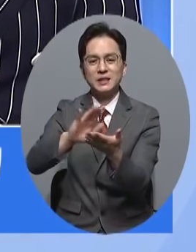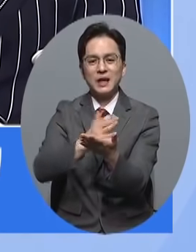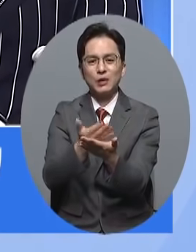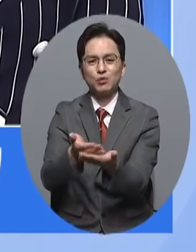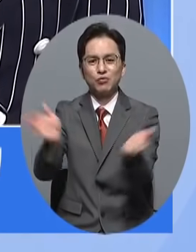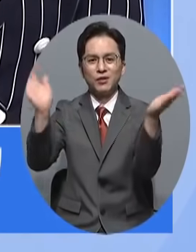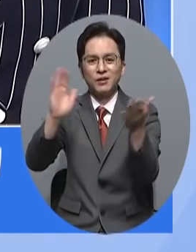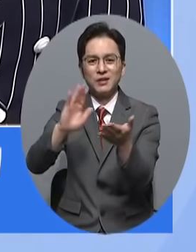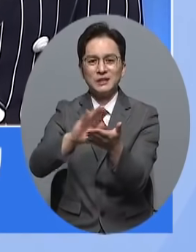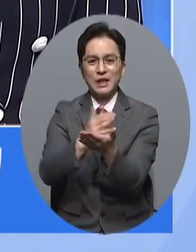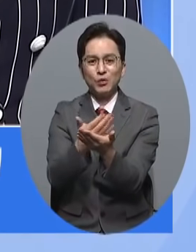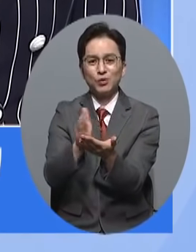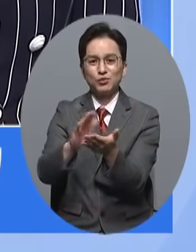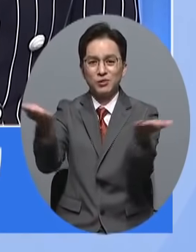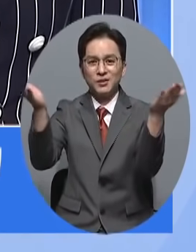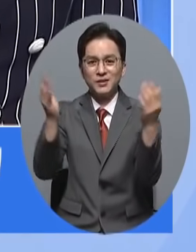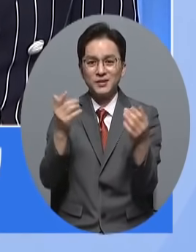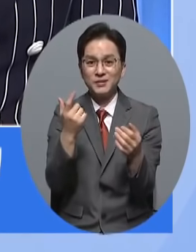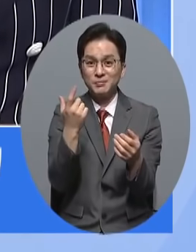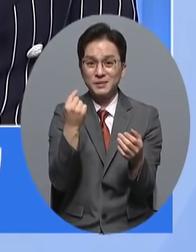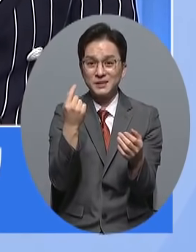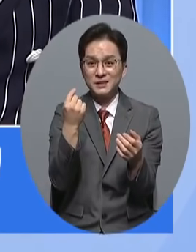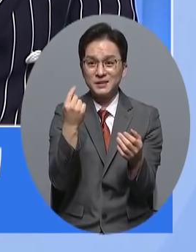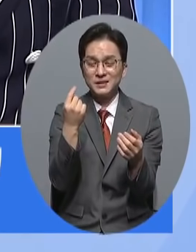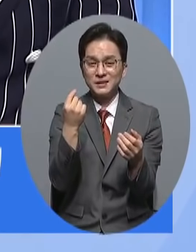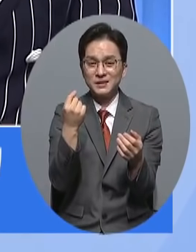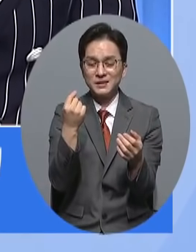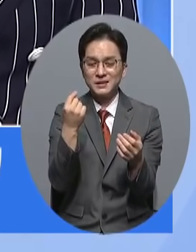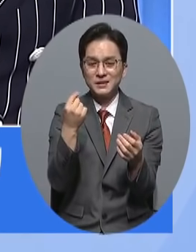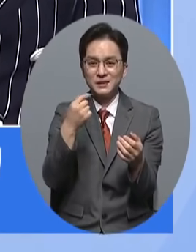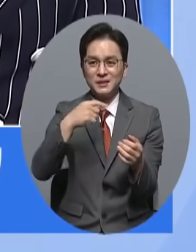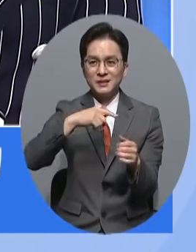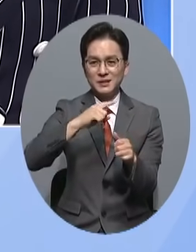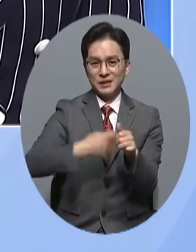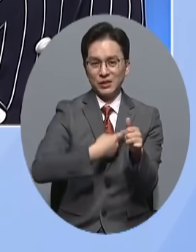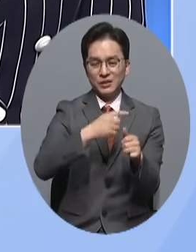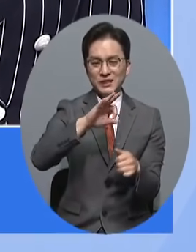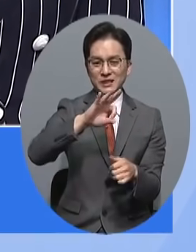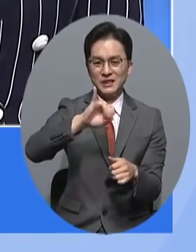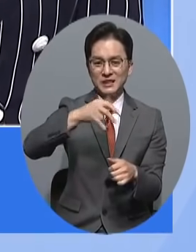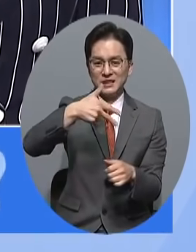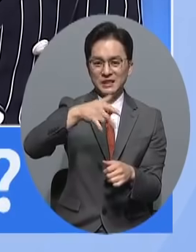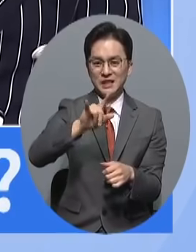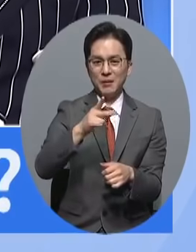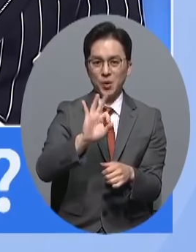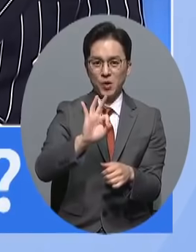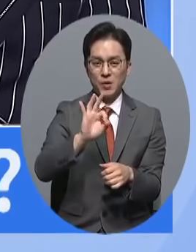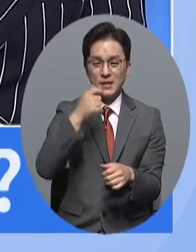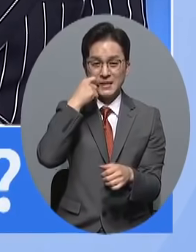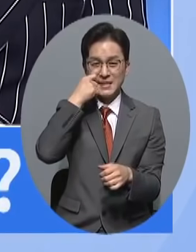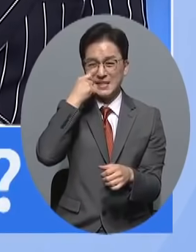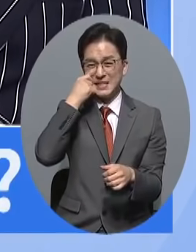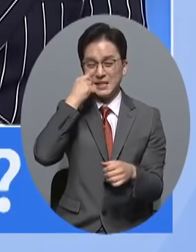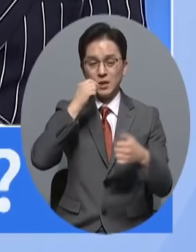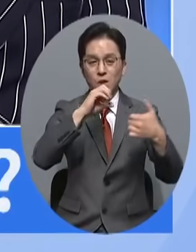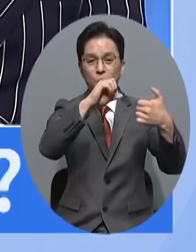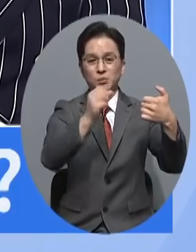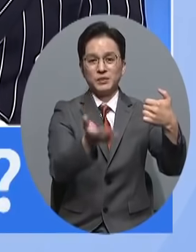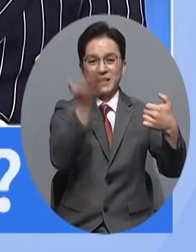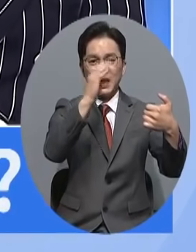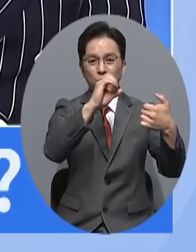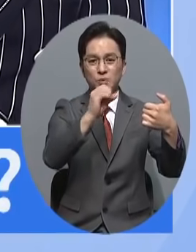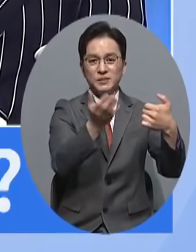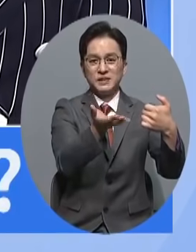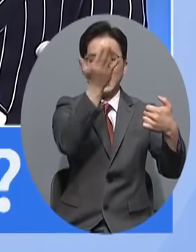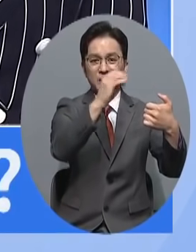득표한 10%가 전부 나눠지면은 초기에 과반 달성이 가능해져가지고 이재명 후보가 10월 10일 날 거의 승부를 가를 수가